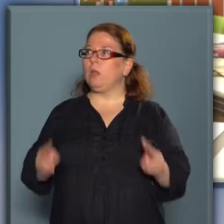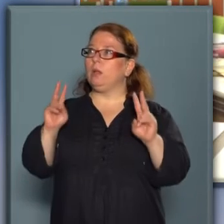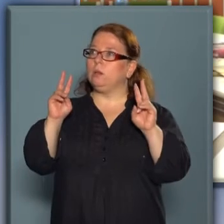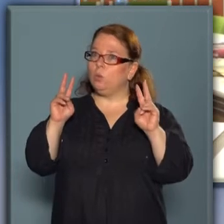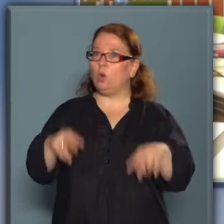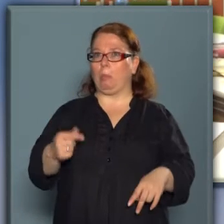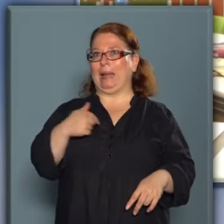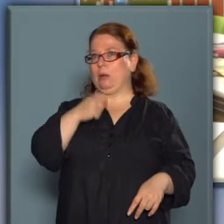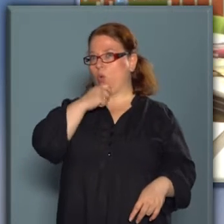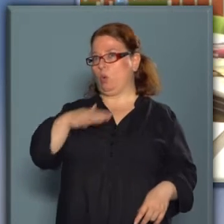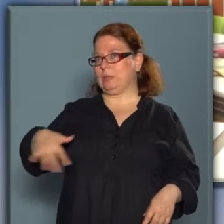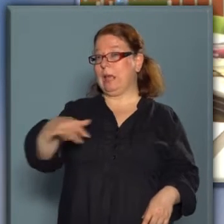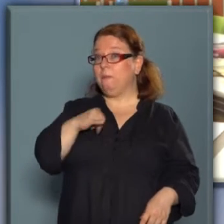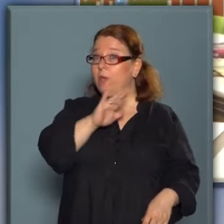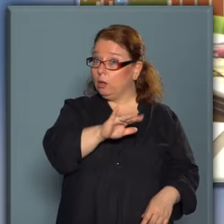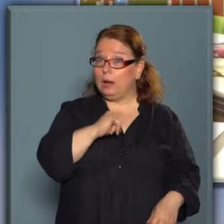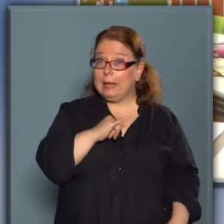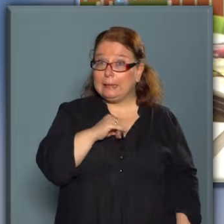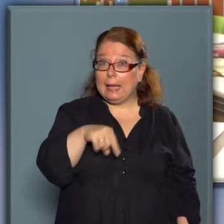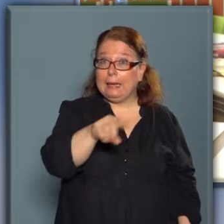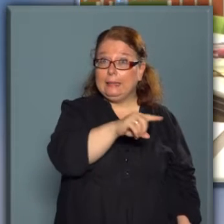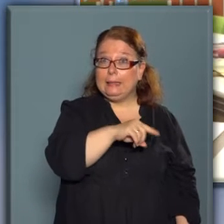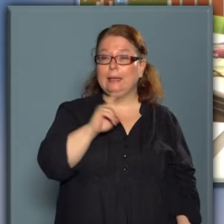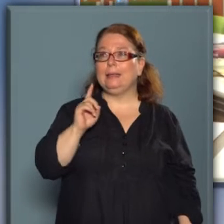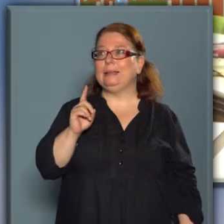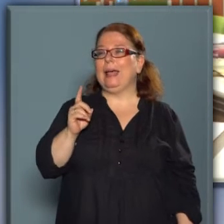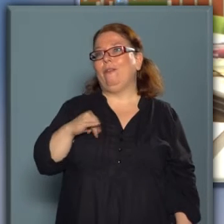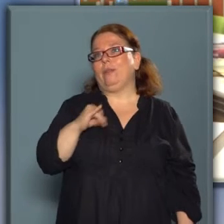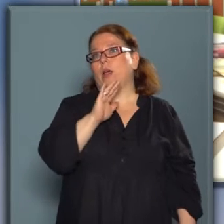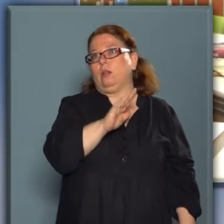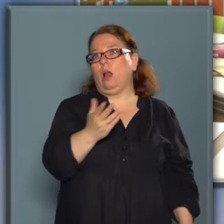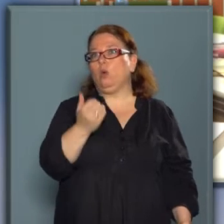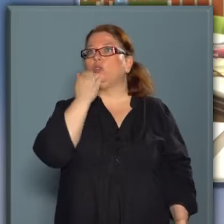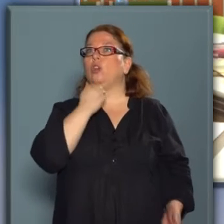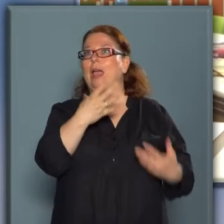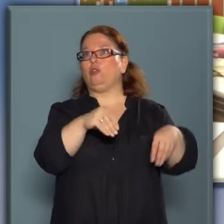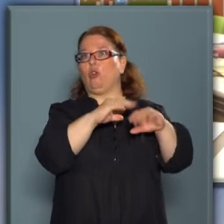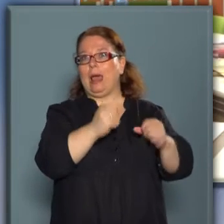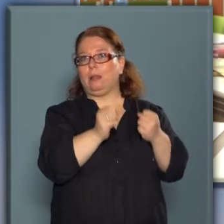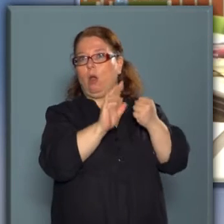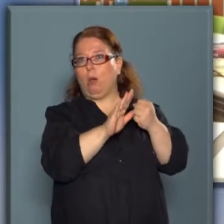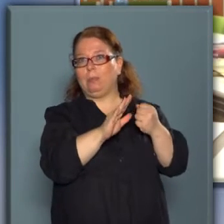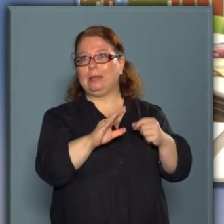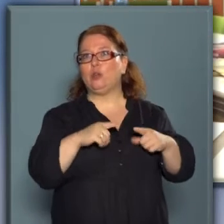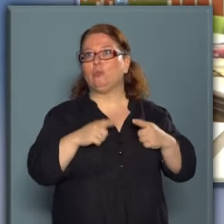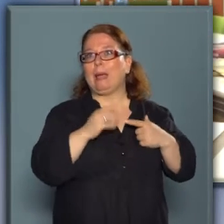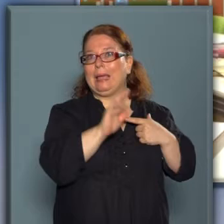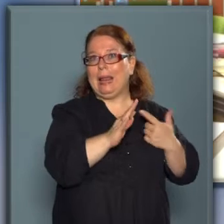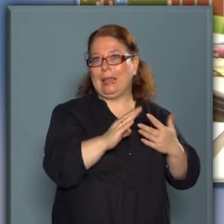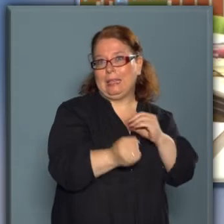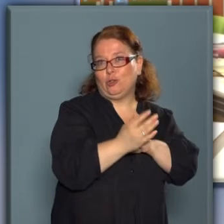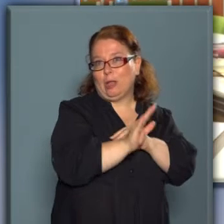talán az én korosztályom. A fiatalokat is érdekli. De a fiatalok még a családalapítással, az